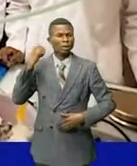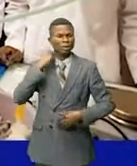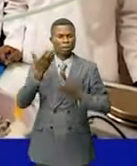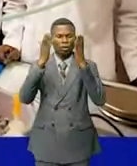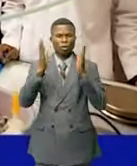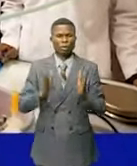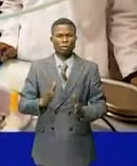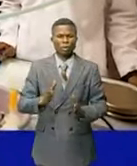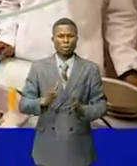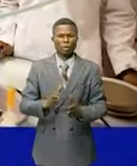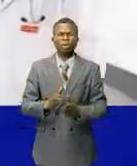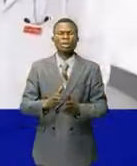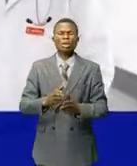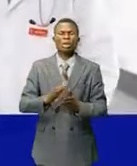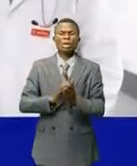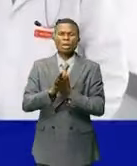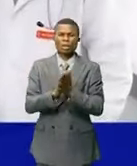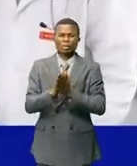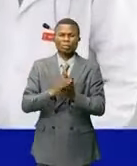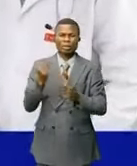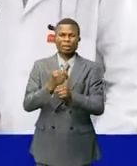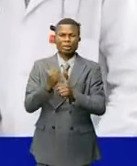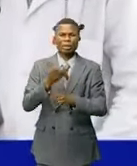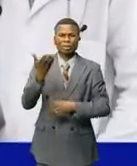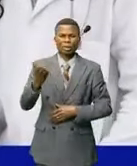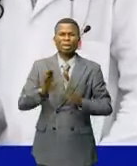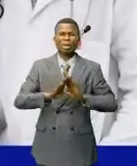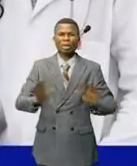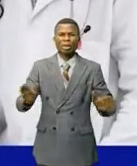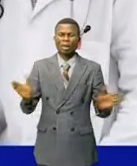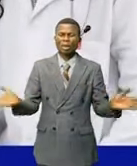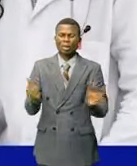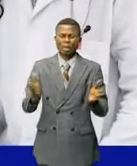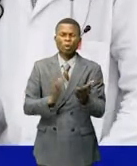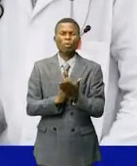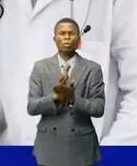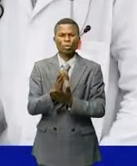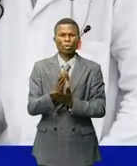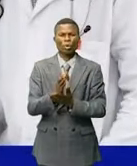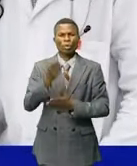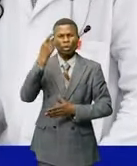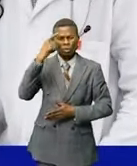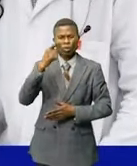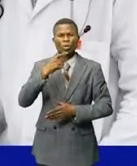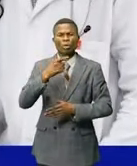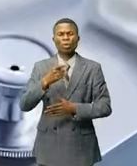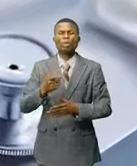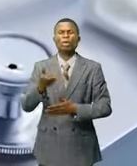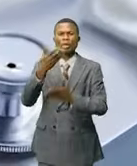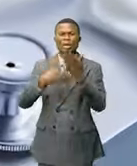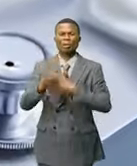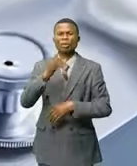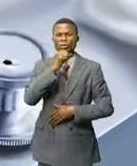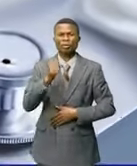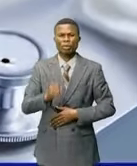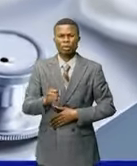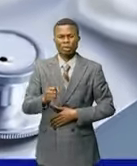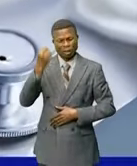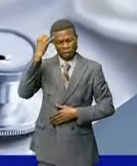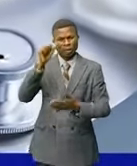étudiants, aspirants dans cette profession d'Hippocrate méritent un encadrement sérieux pour assurer la relève. C'est tout le